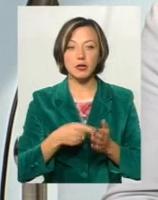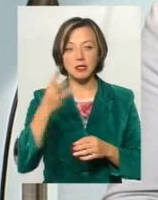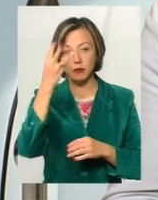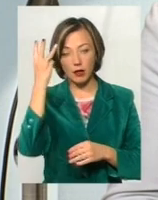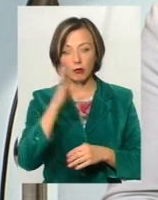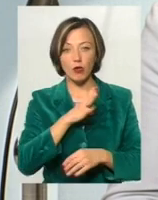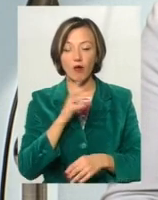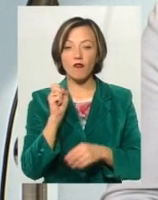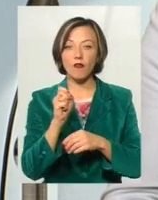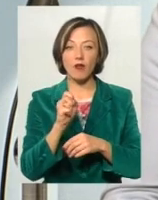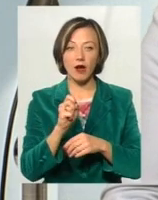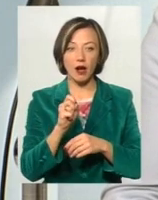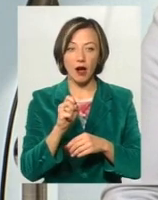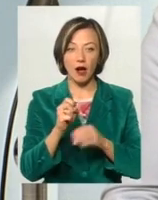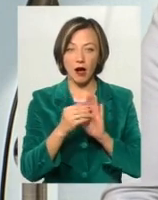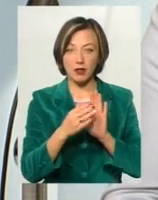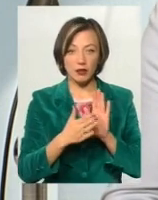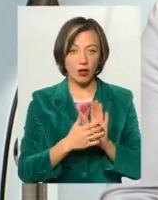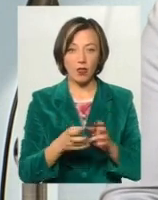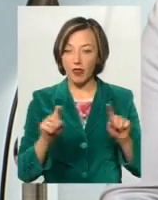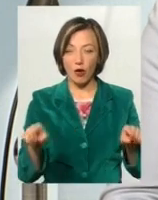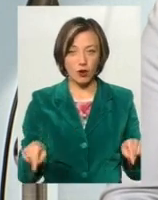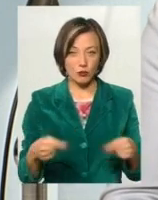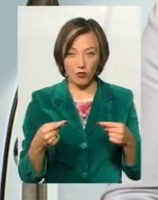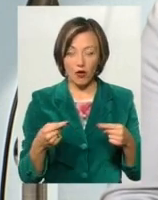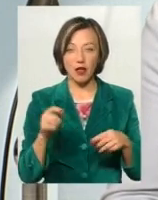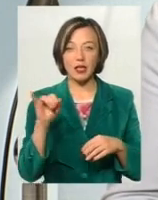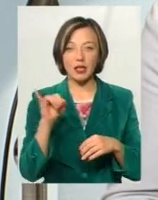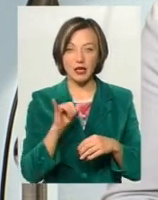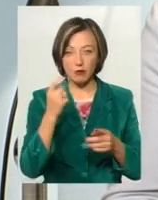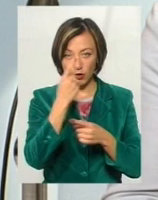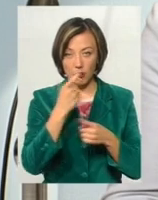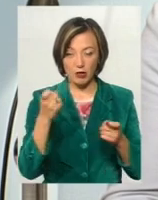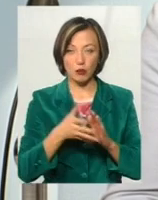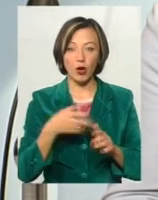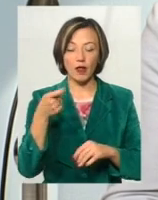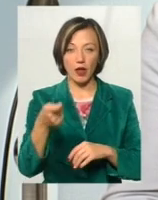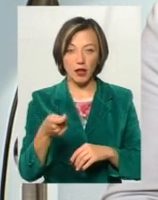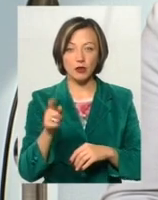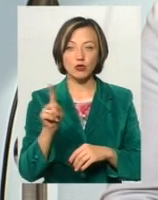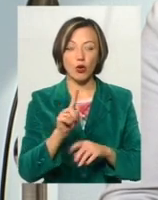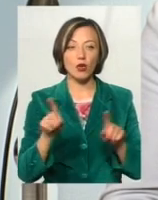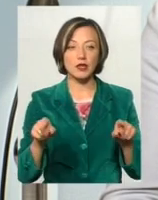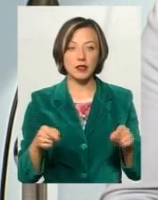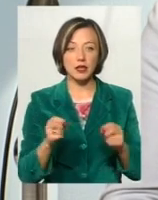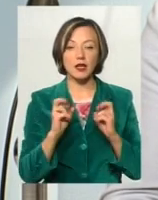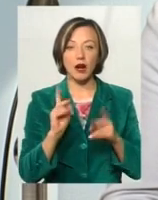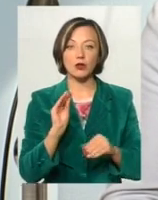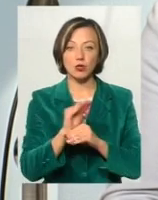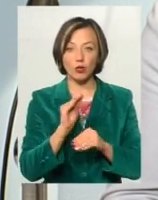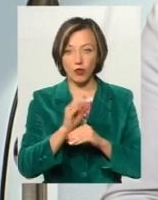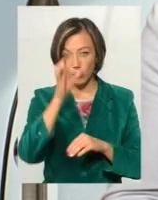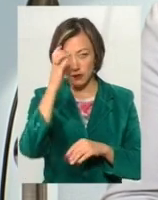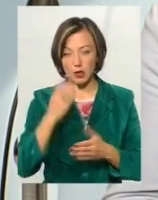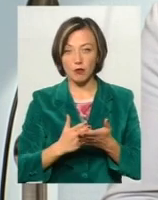Хмельницькому, було вказано, і тому їх не організували. І інформацію подали, що організували як додаткові